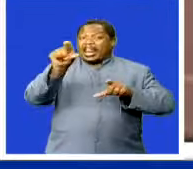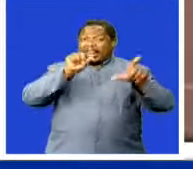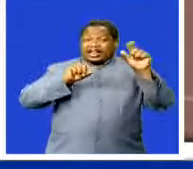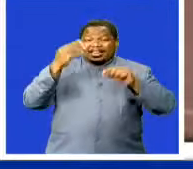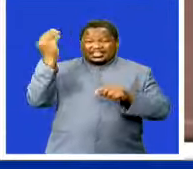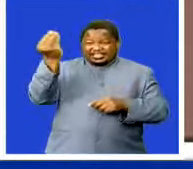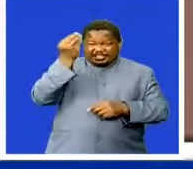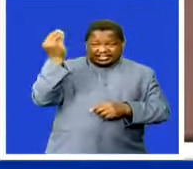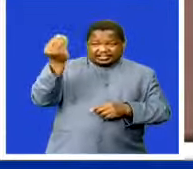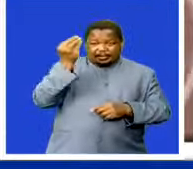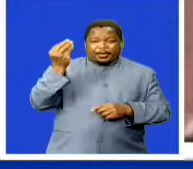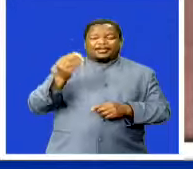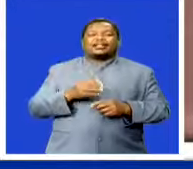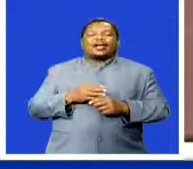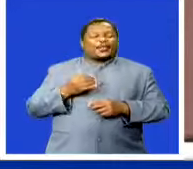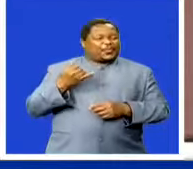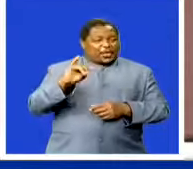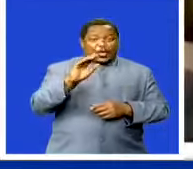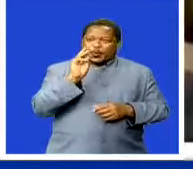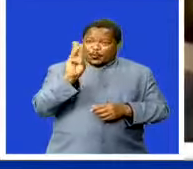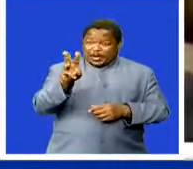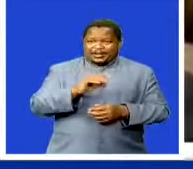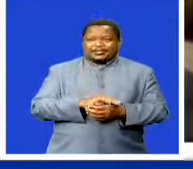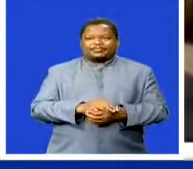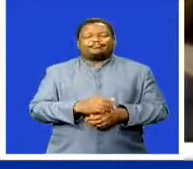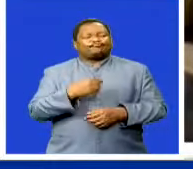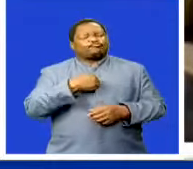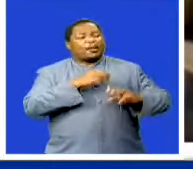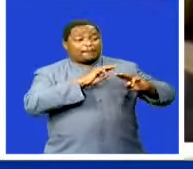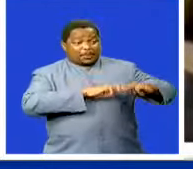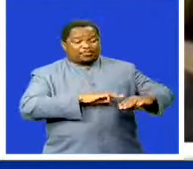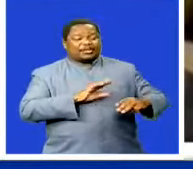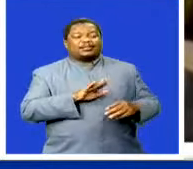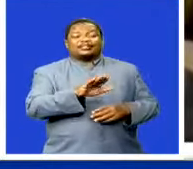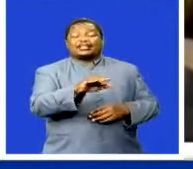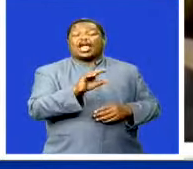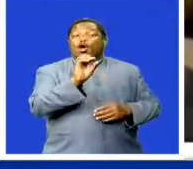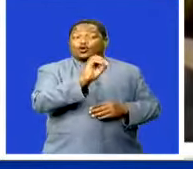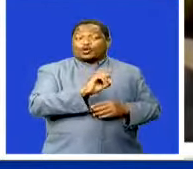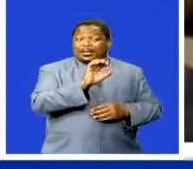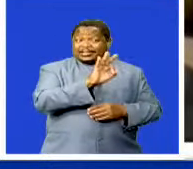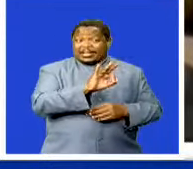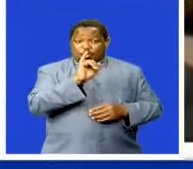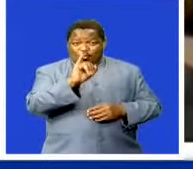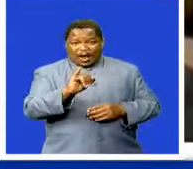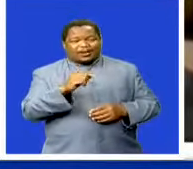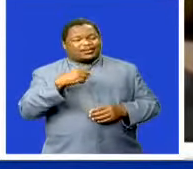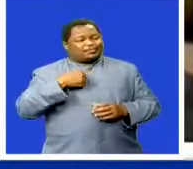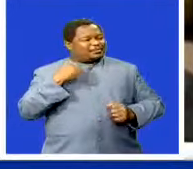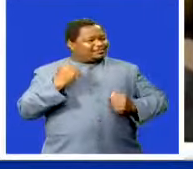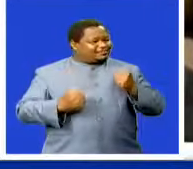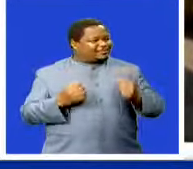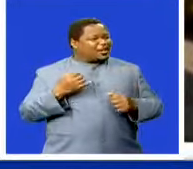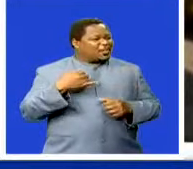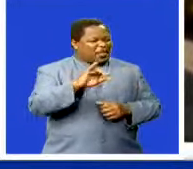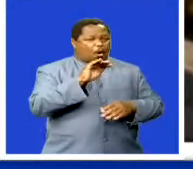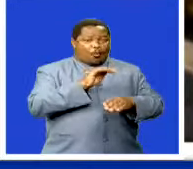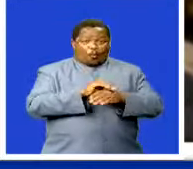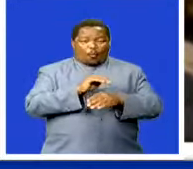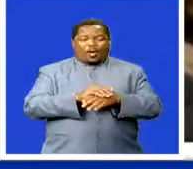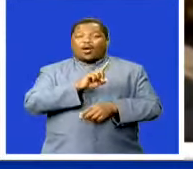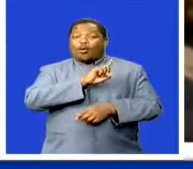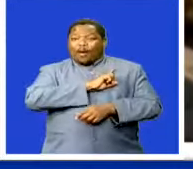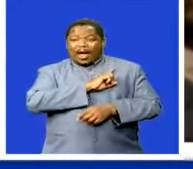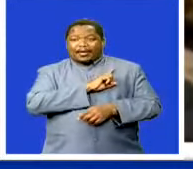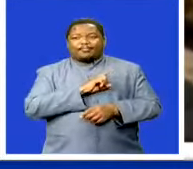championships. Ngingathembisa lokuthi hayi mhlaka 31 ndabe ngitawugijima kahle nabe sho ukuthi ti customer betisolo ti TV